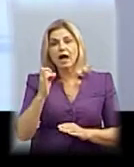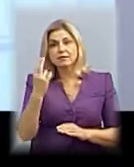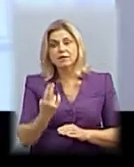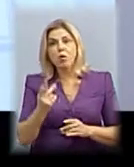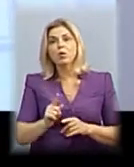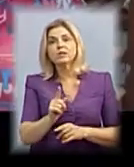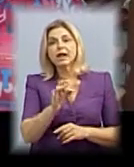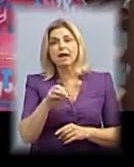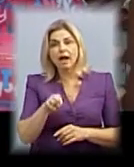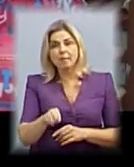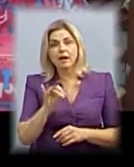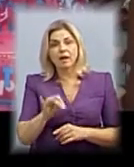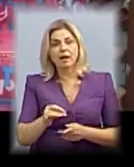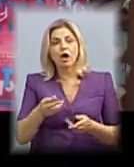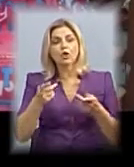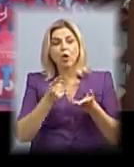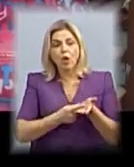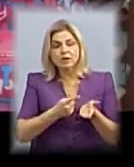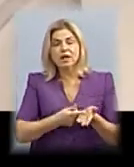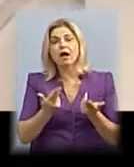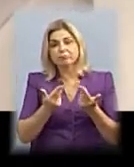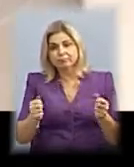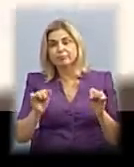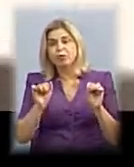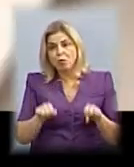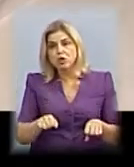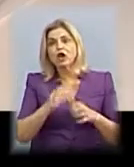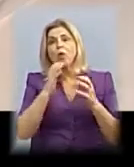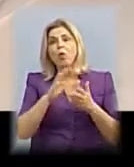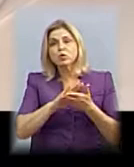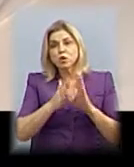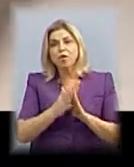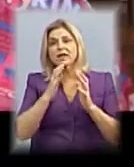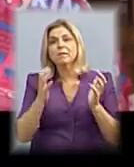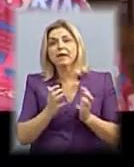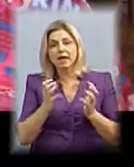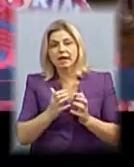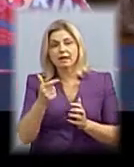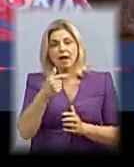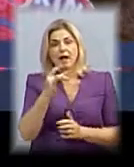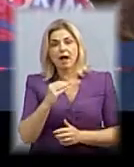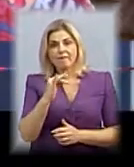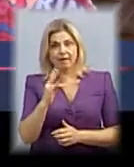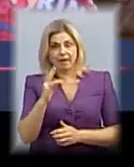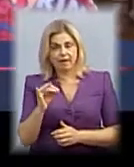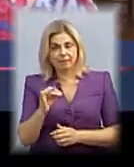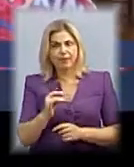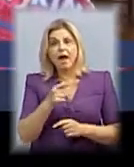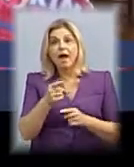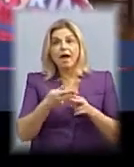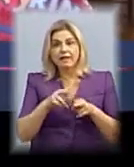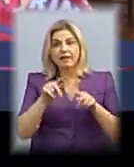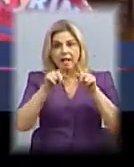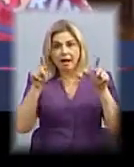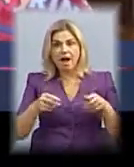Шевченка та довести спроможність забезпечити відповідні умови зберігання графіки. Вони дуже чутливі до світу. І якщо живописні